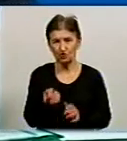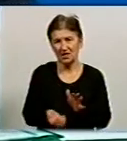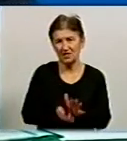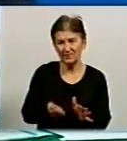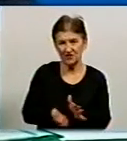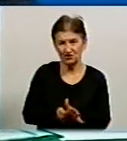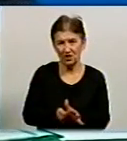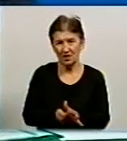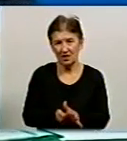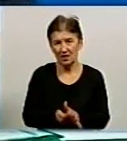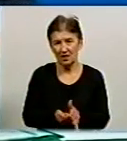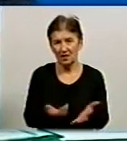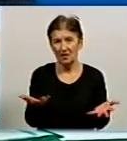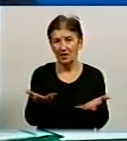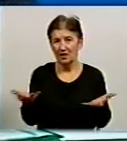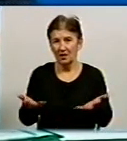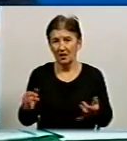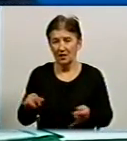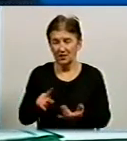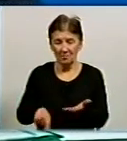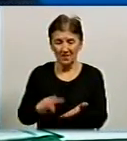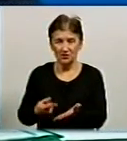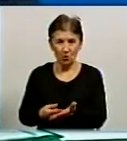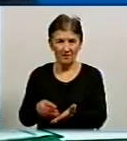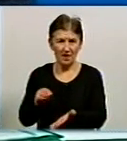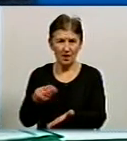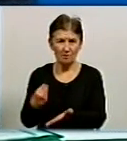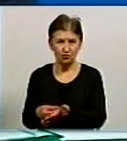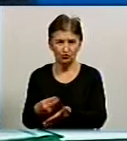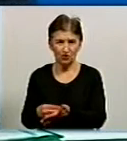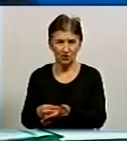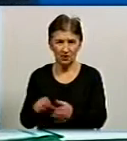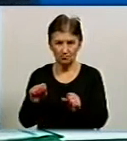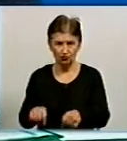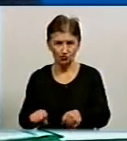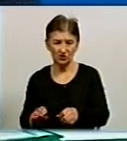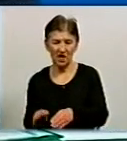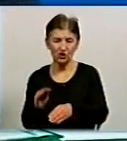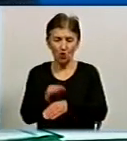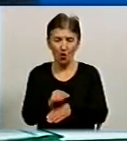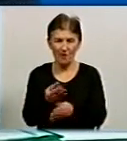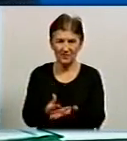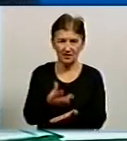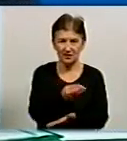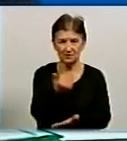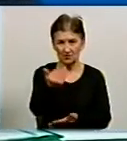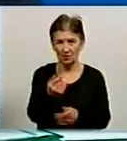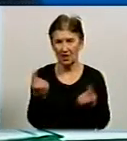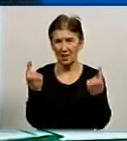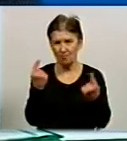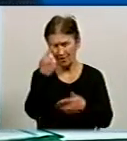немає можливості в бюджету міського дофінансувати. Має, звичайно. Більше того, моє глибоке